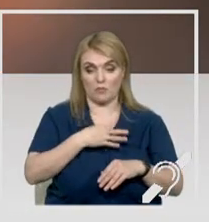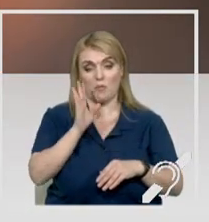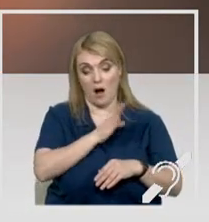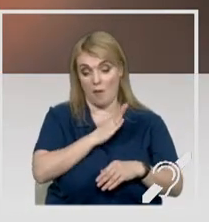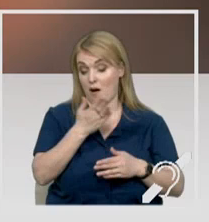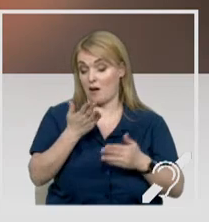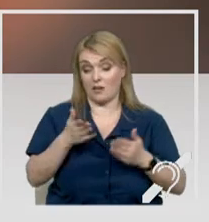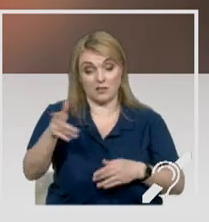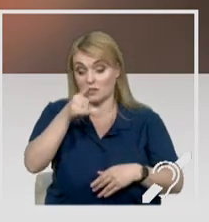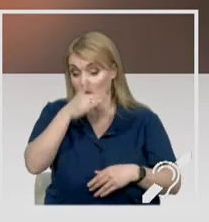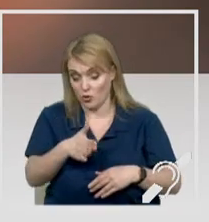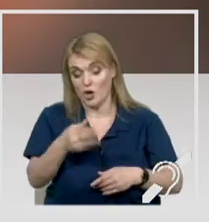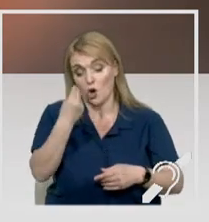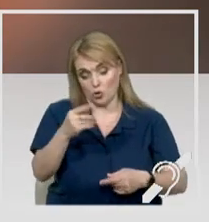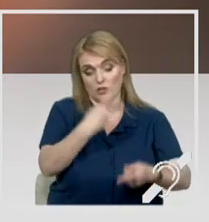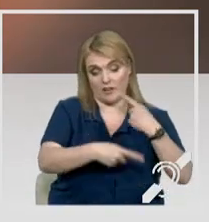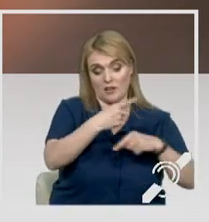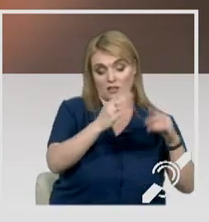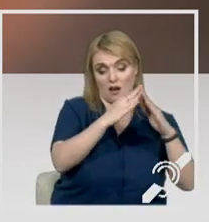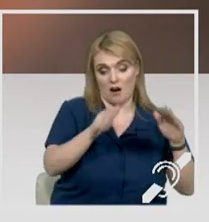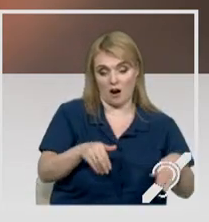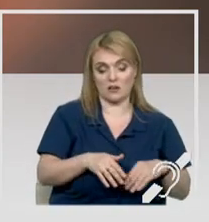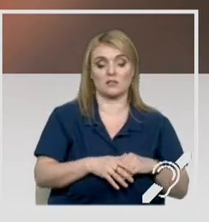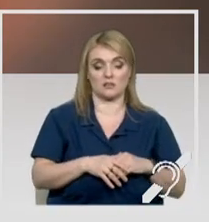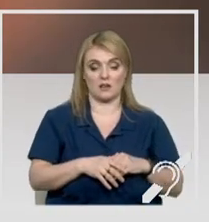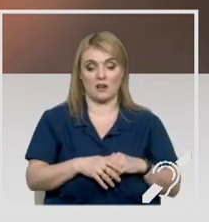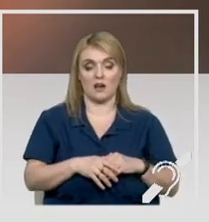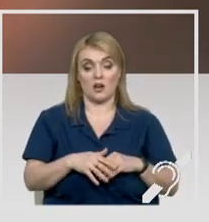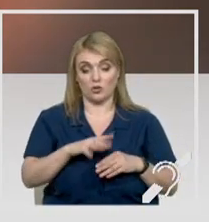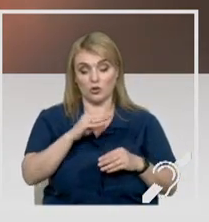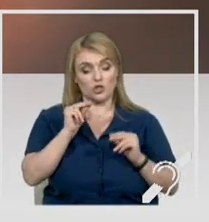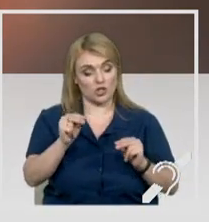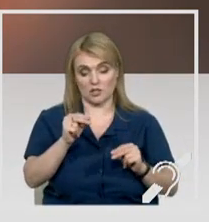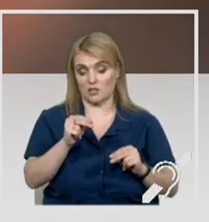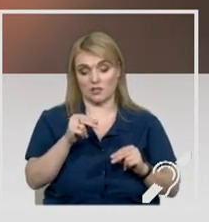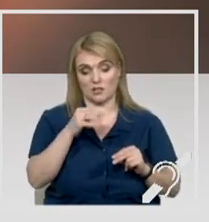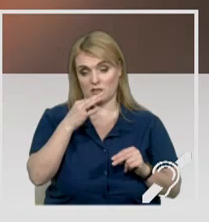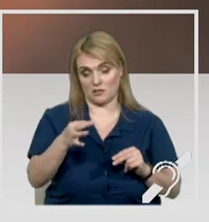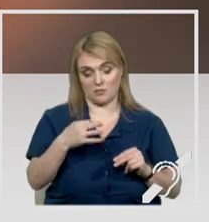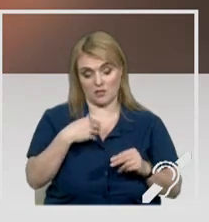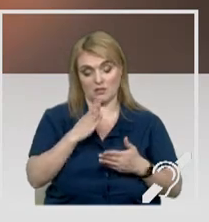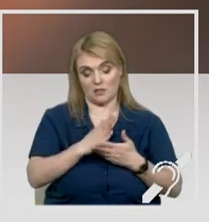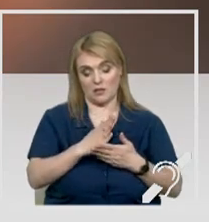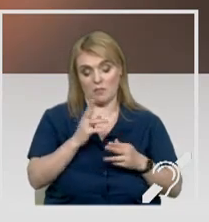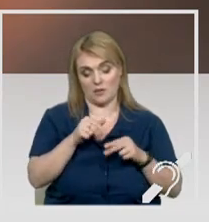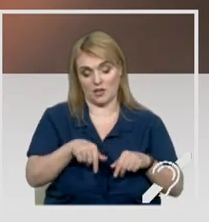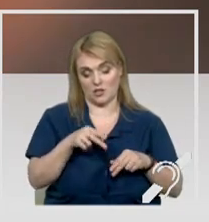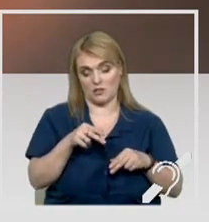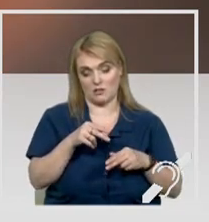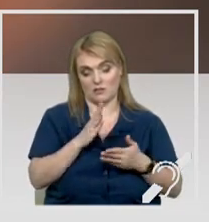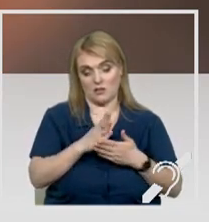dacă tu dar noi suntem în siguranță conc este mamad care